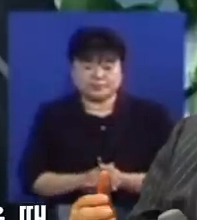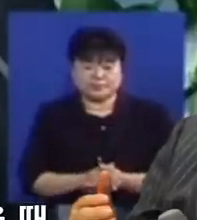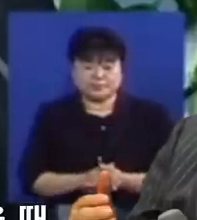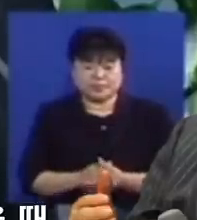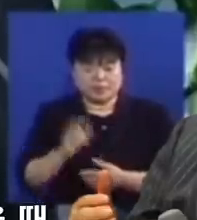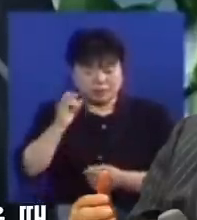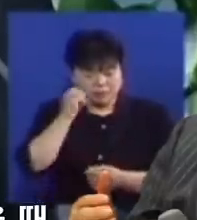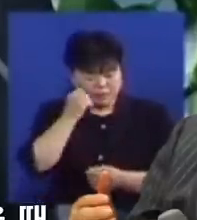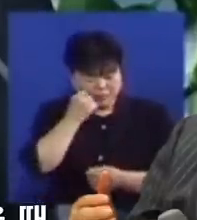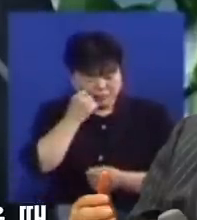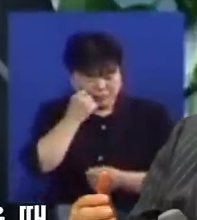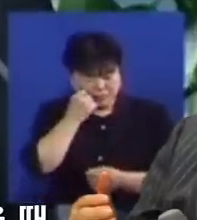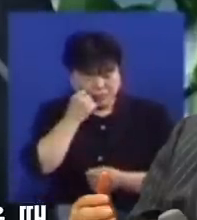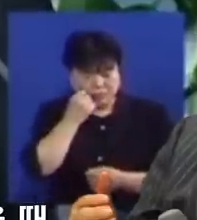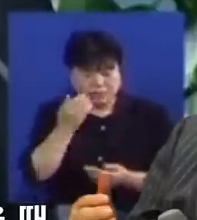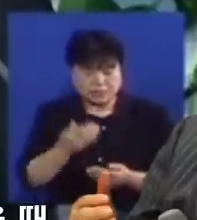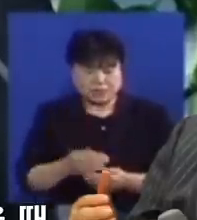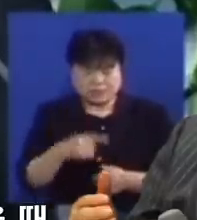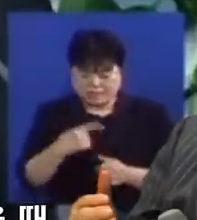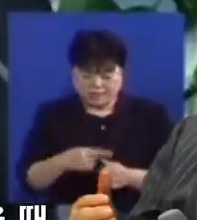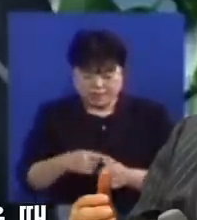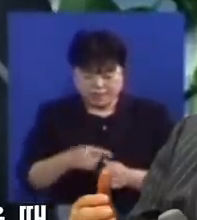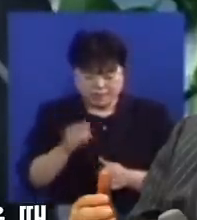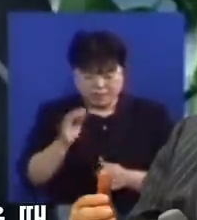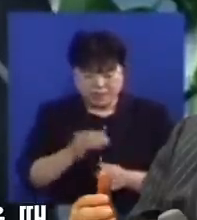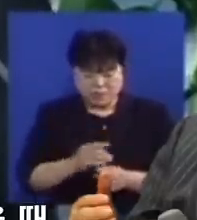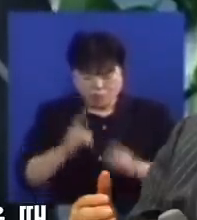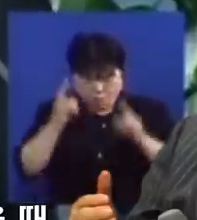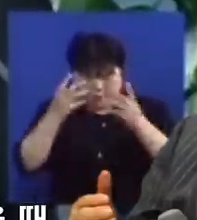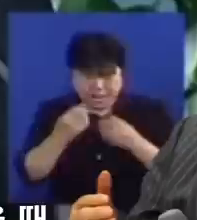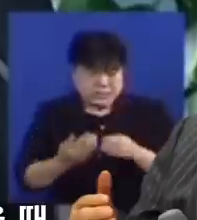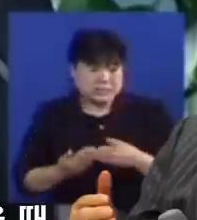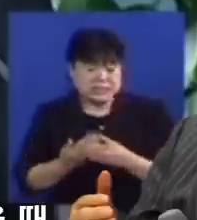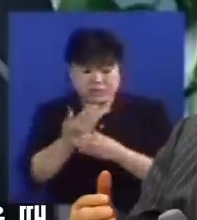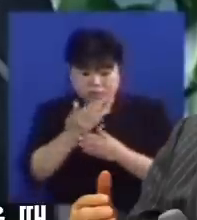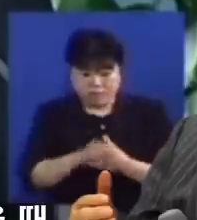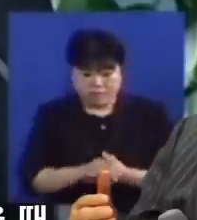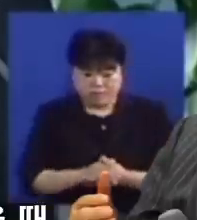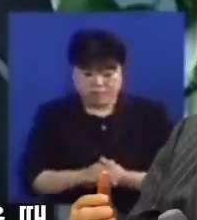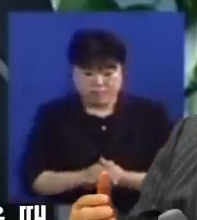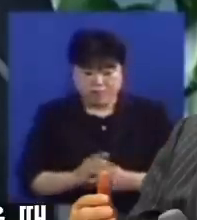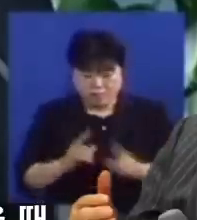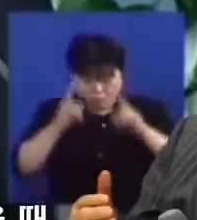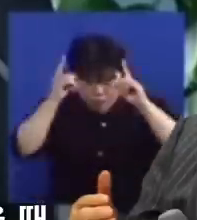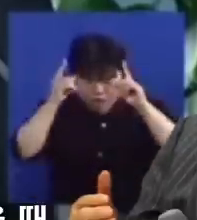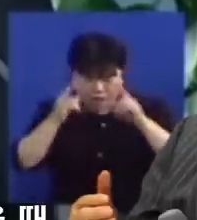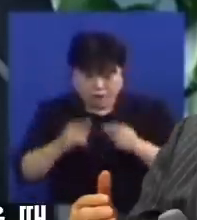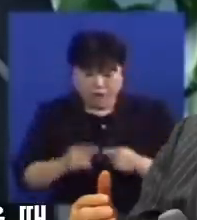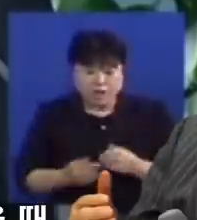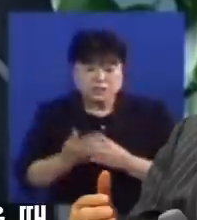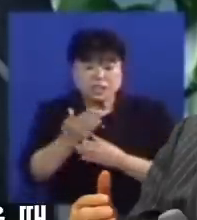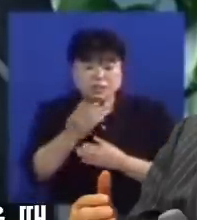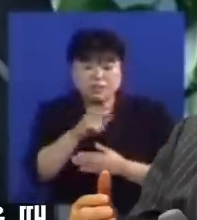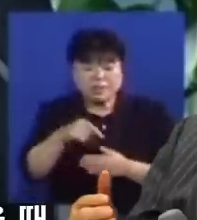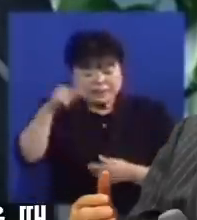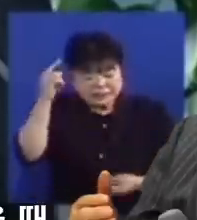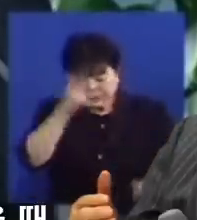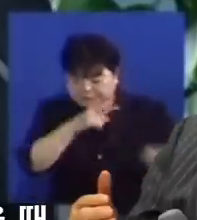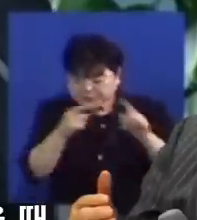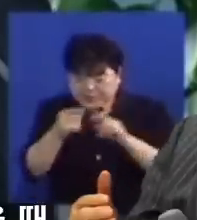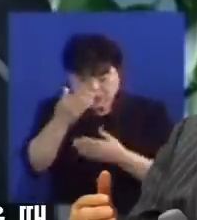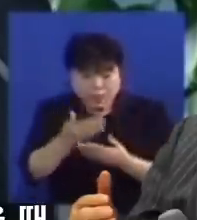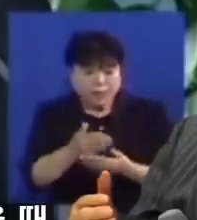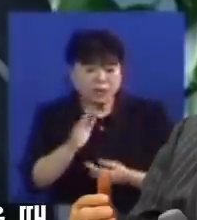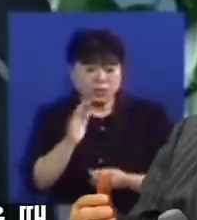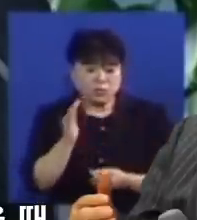역경을 적대시하면 한없이 분노가 생겨나게 되는 것입니다. 그 분노가 생겨나면 마음에 깊은 상처를 받게